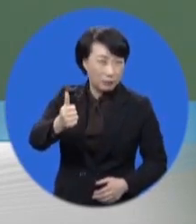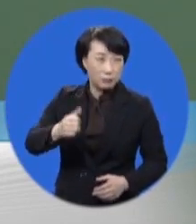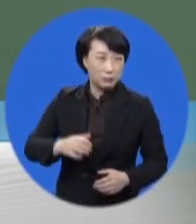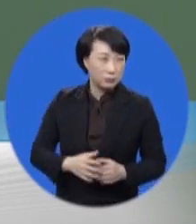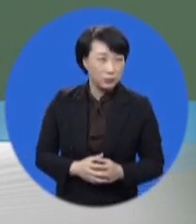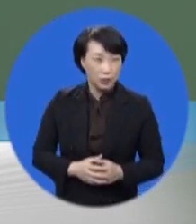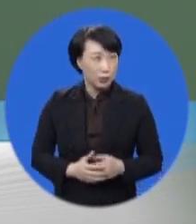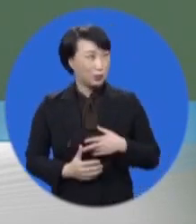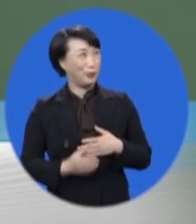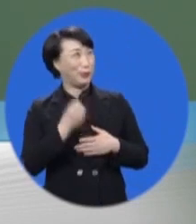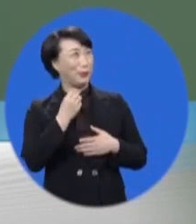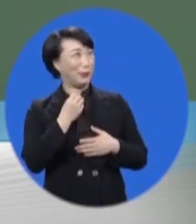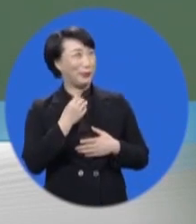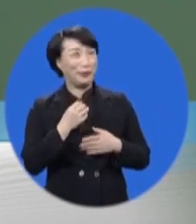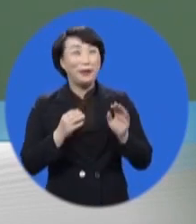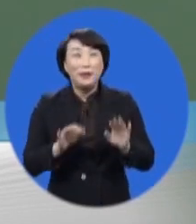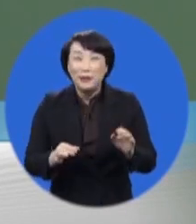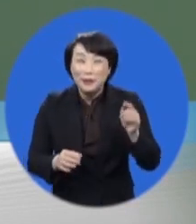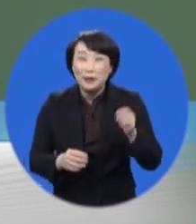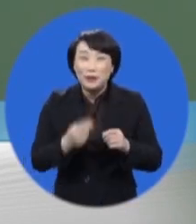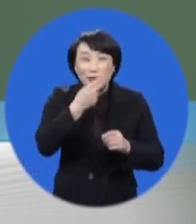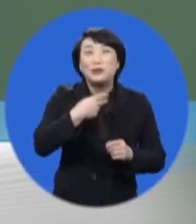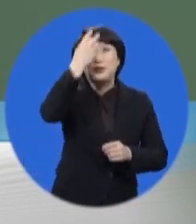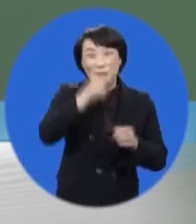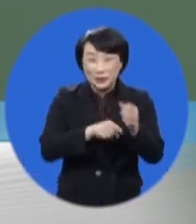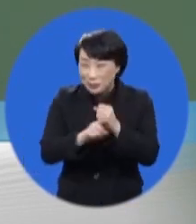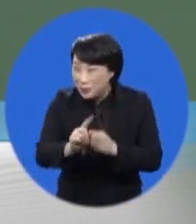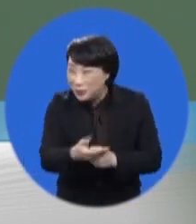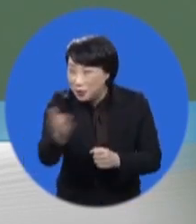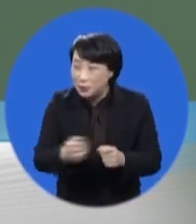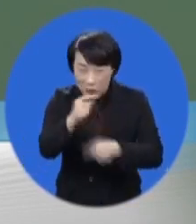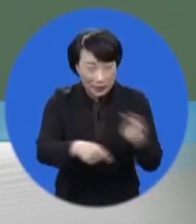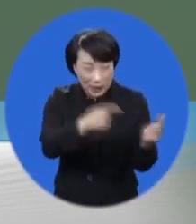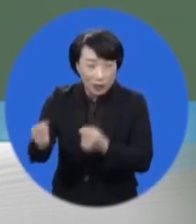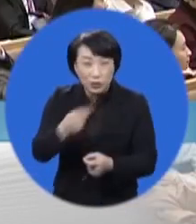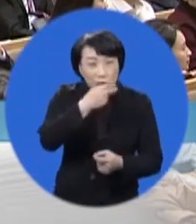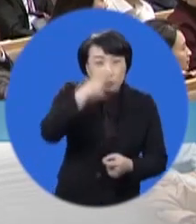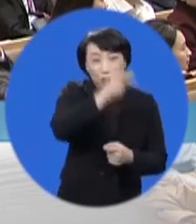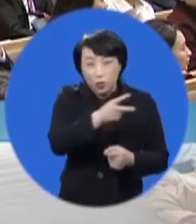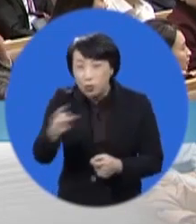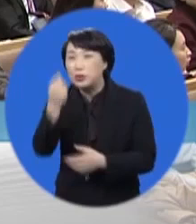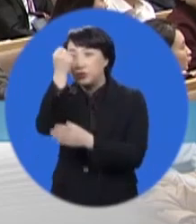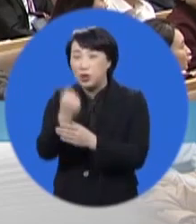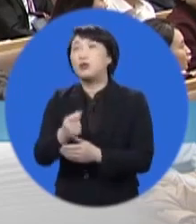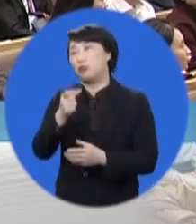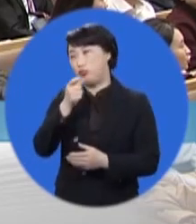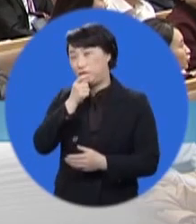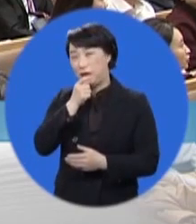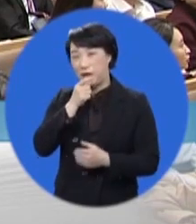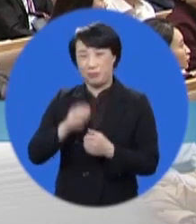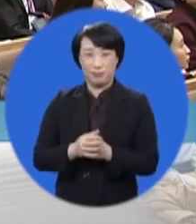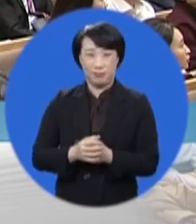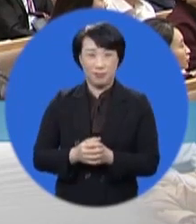나는 어이가 없는 것은 술이 뭐냐? 다 같이 썩은 물. 썩은 물.